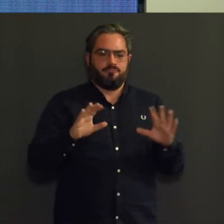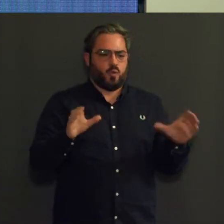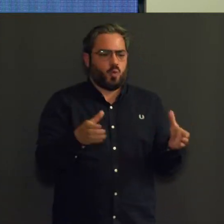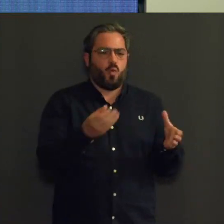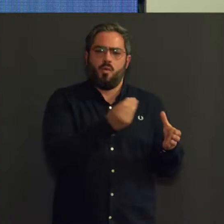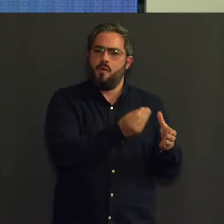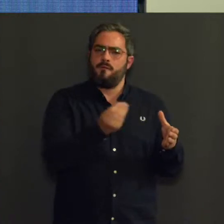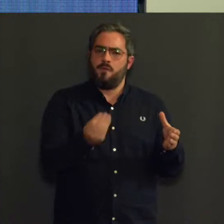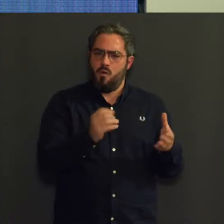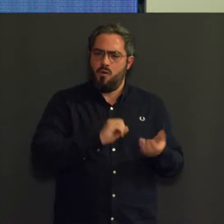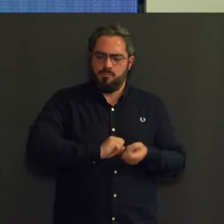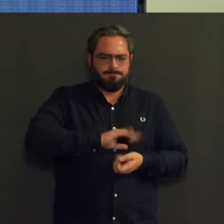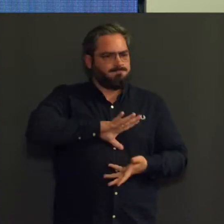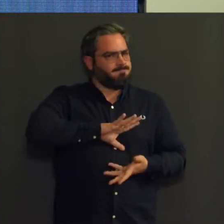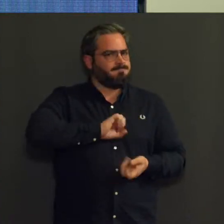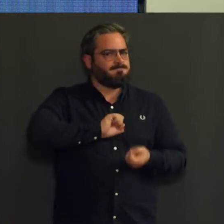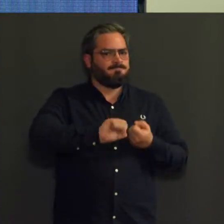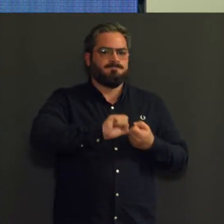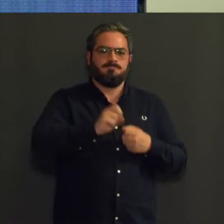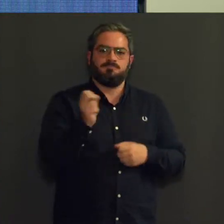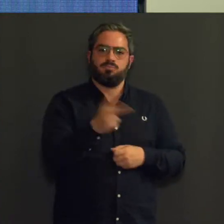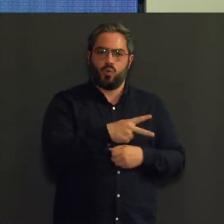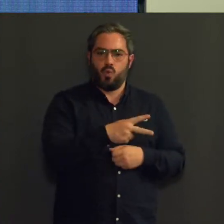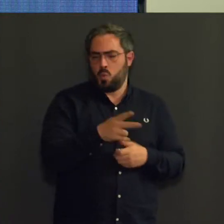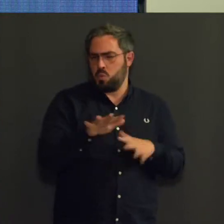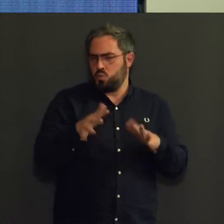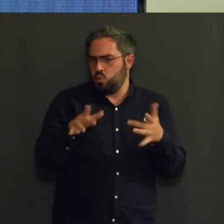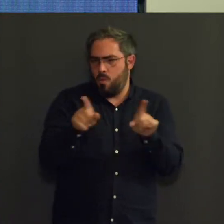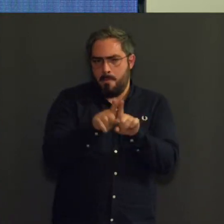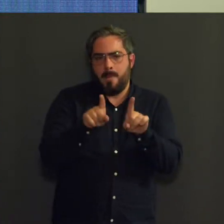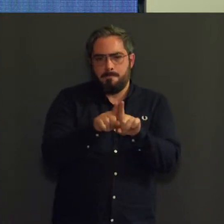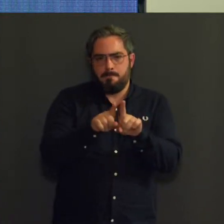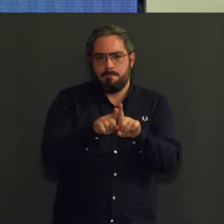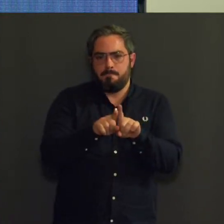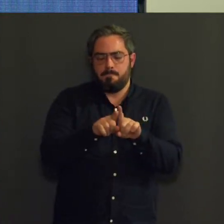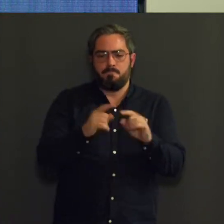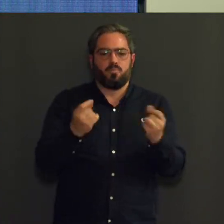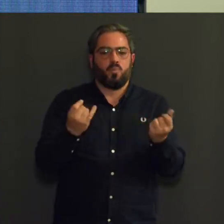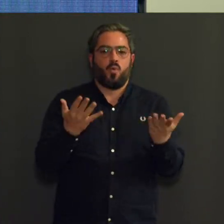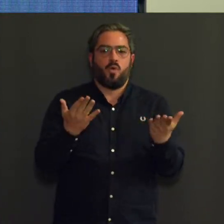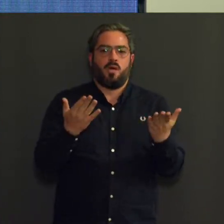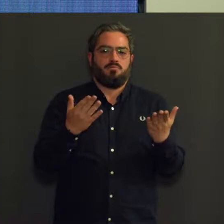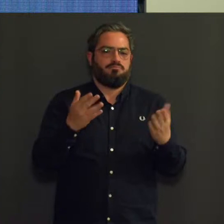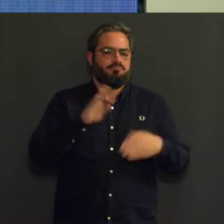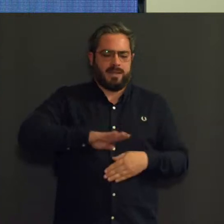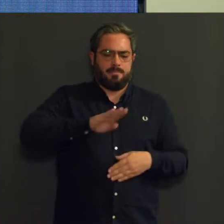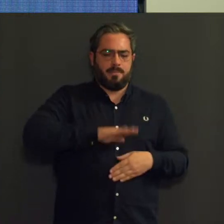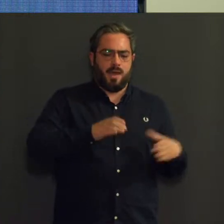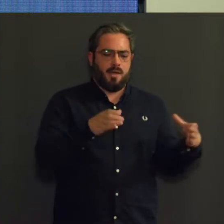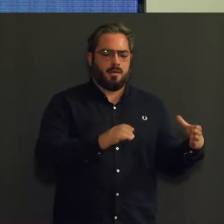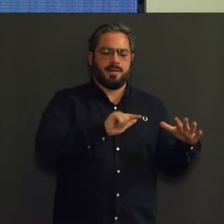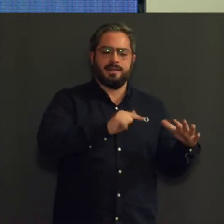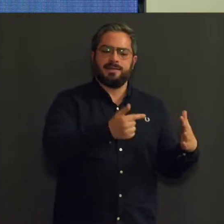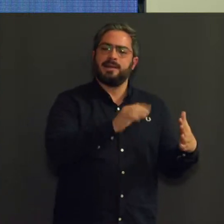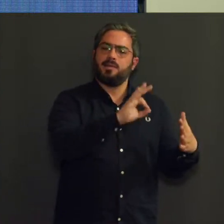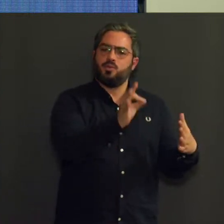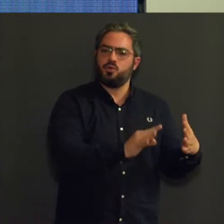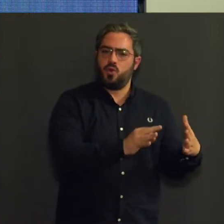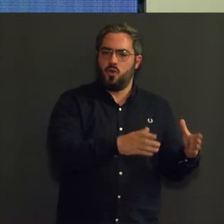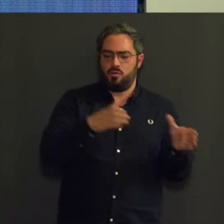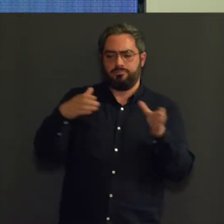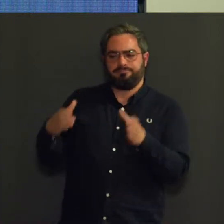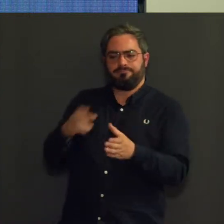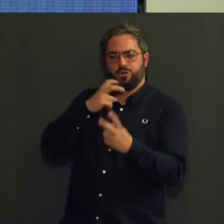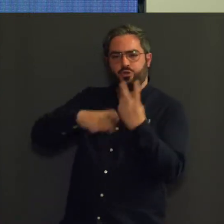avec des anticorps est du même ordre de grandeur puisqu'il y avait 17% pour l'école primaire et 18%